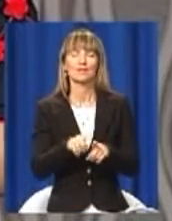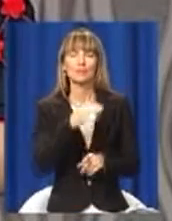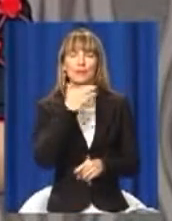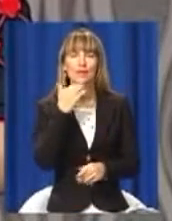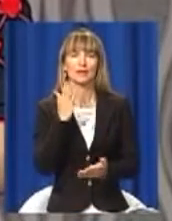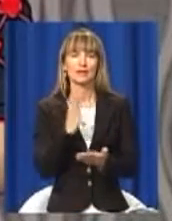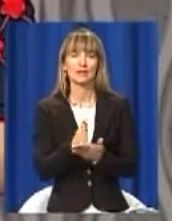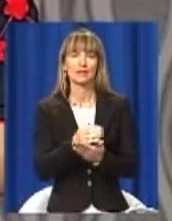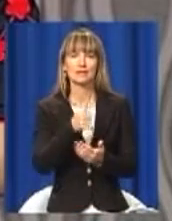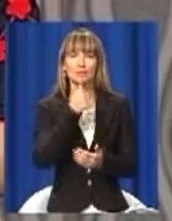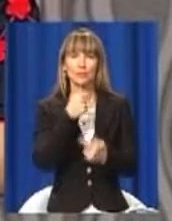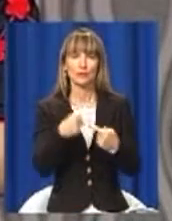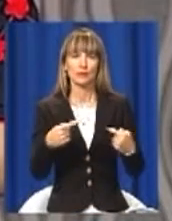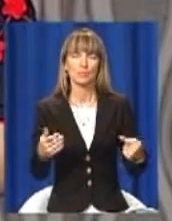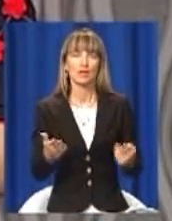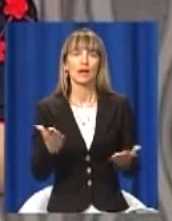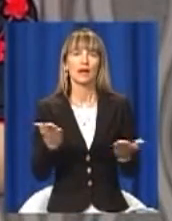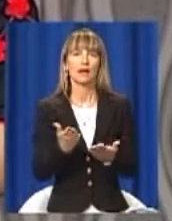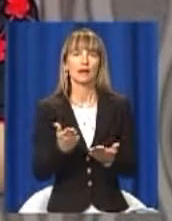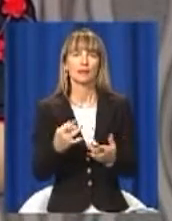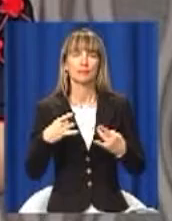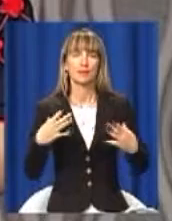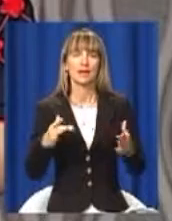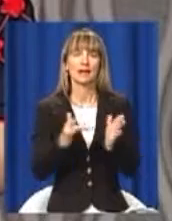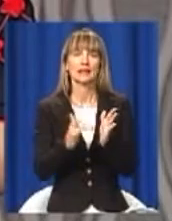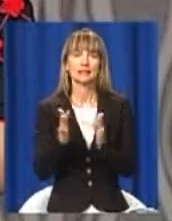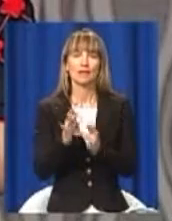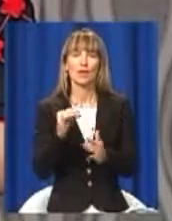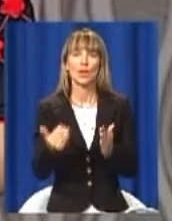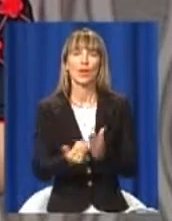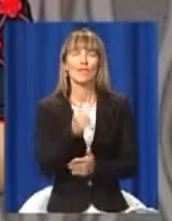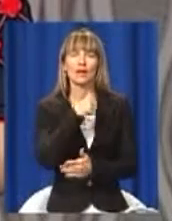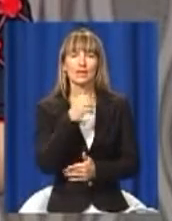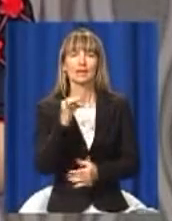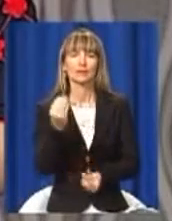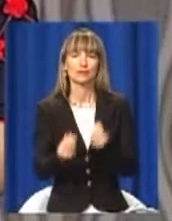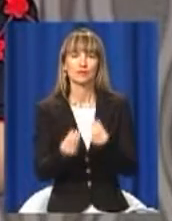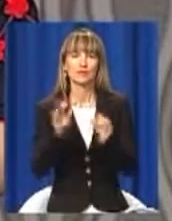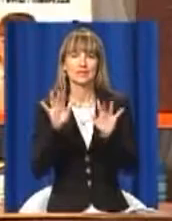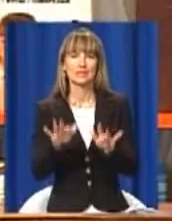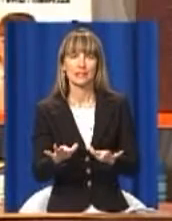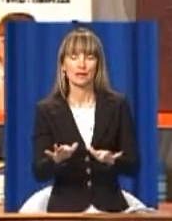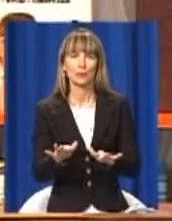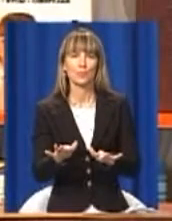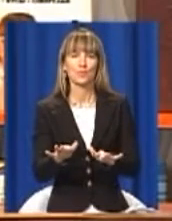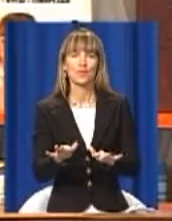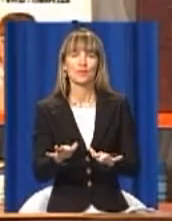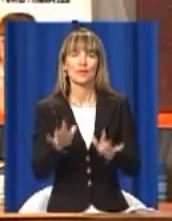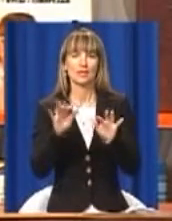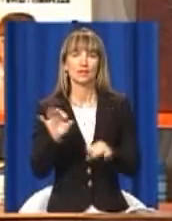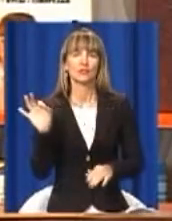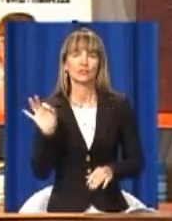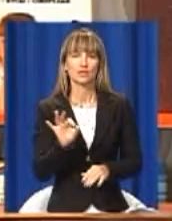багато є і методів, як і справити і Різдво, і Новий рік відсвяткувати, і погратися із снігом. А до речі, з снігом